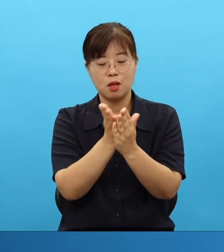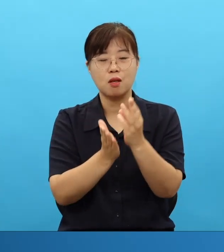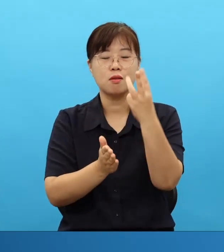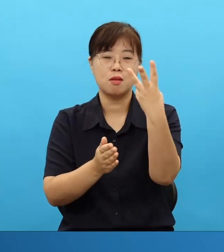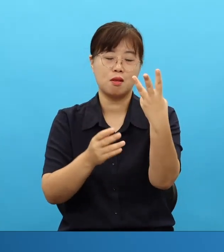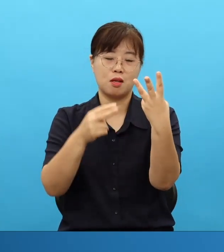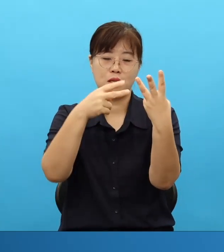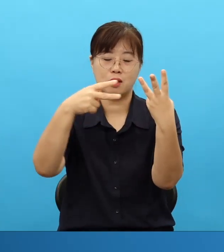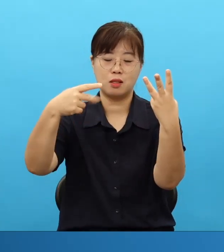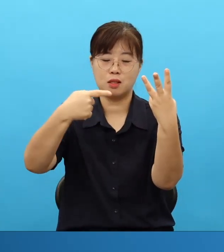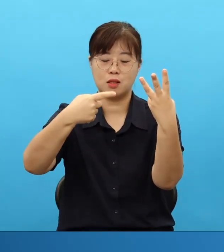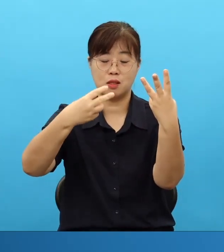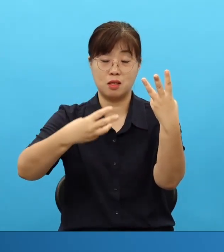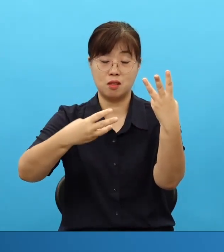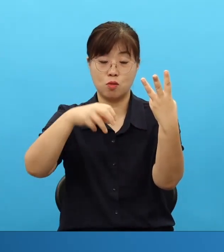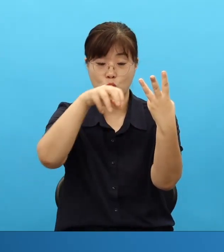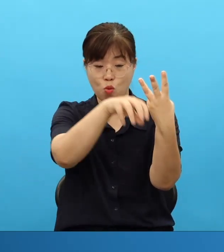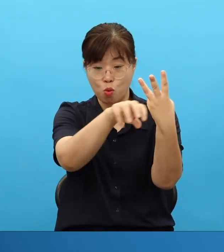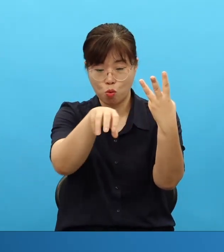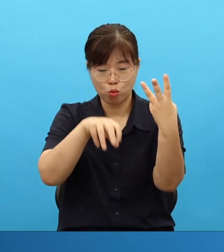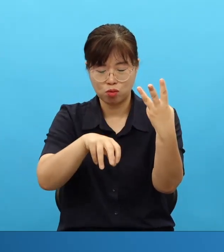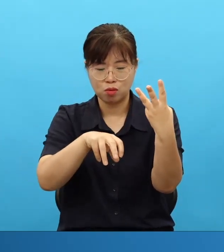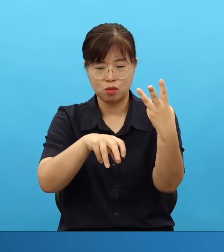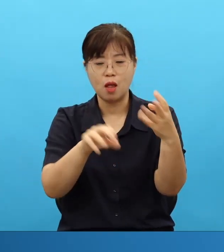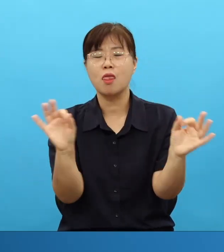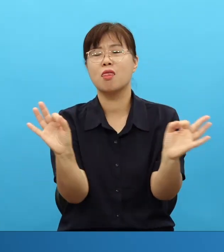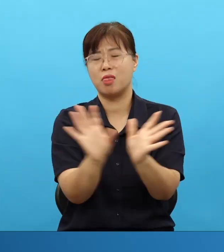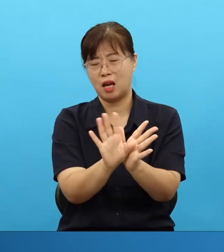때문입니다이 세 가지 뜰을 가지고